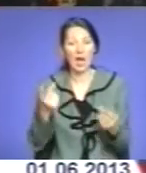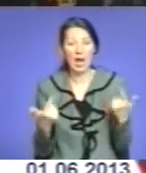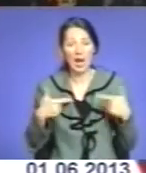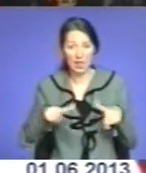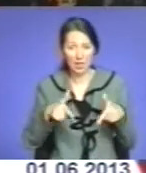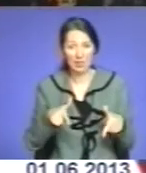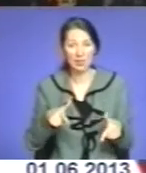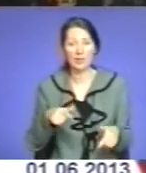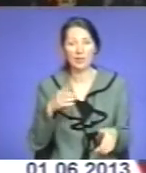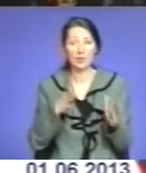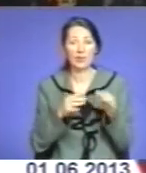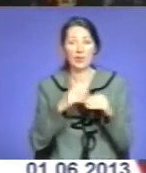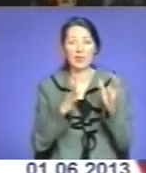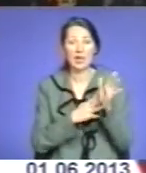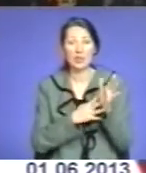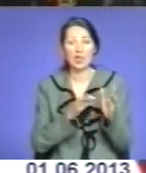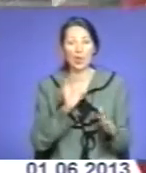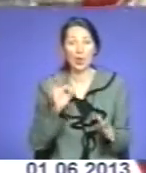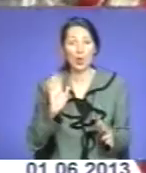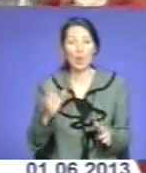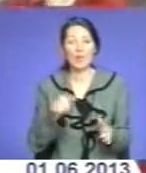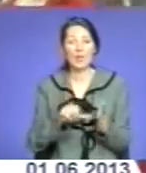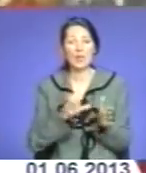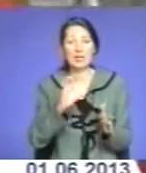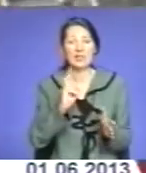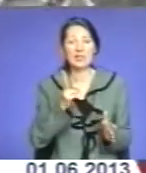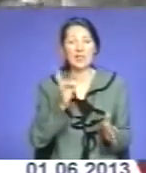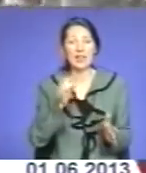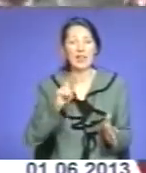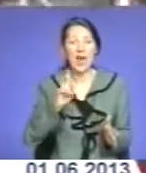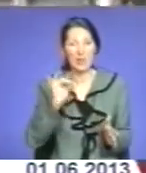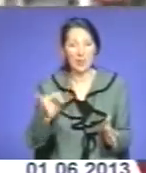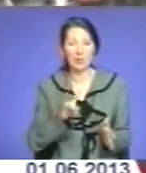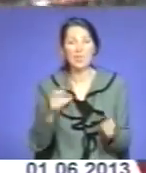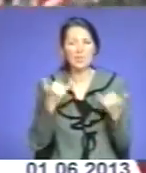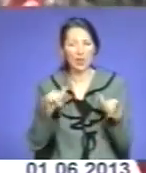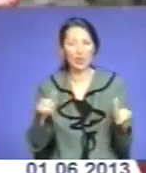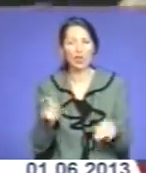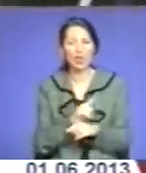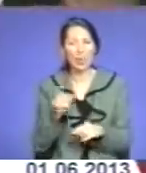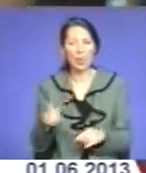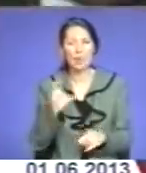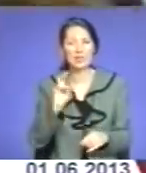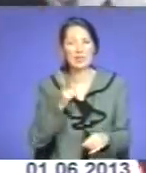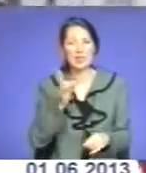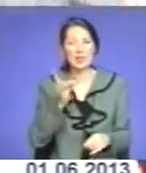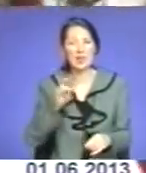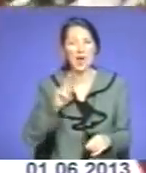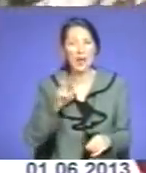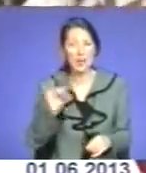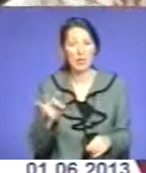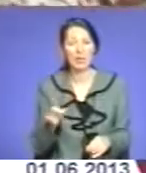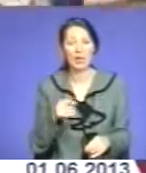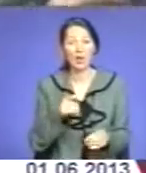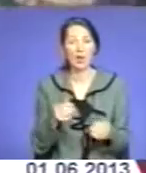виступати Скрябін своєю групою. Чи здивуєш тернополян Скрябіним? Сучасні виконавці вміють створювати гарний настрій. У